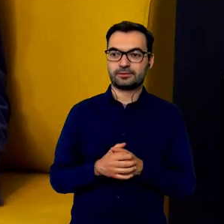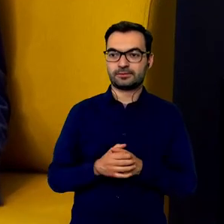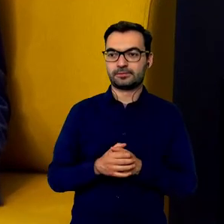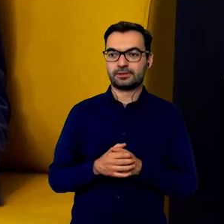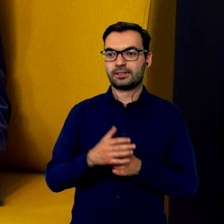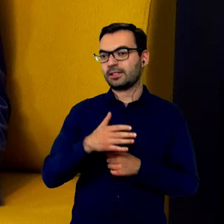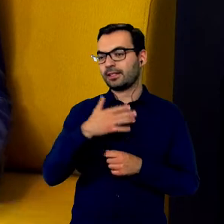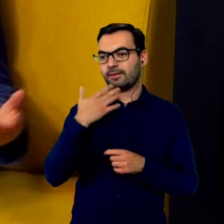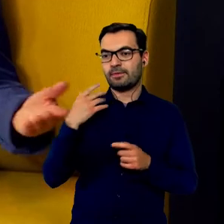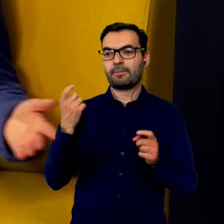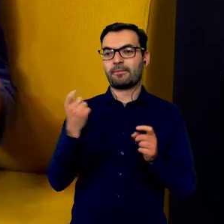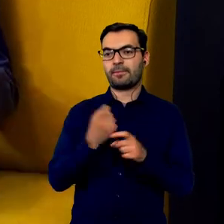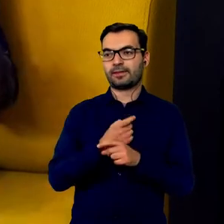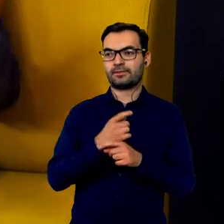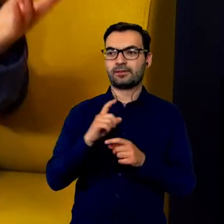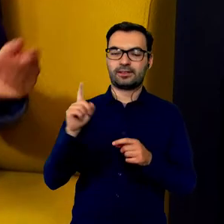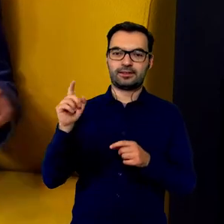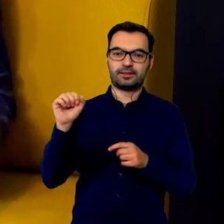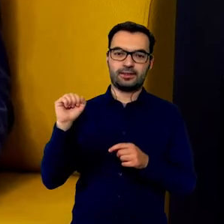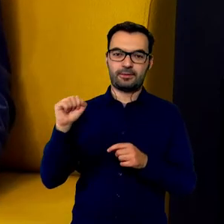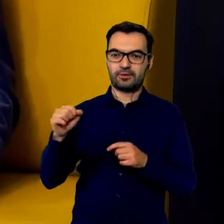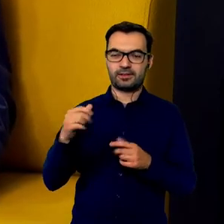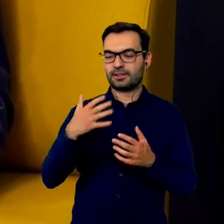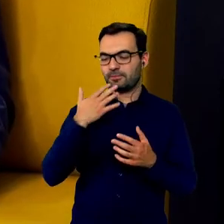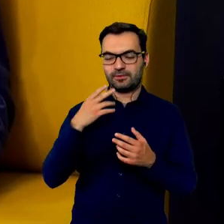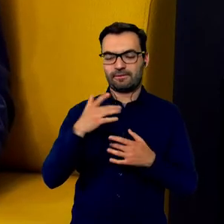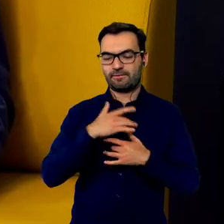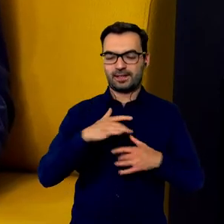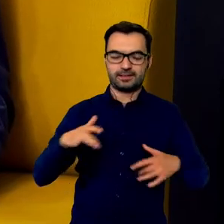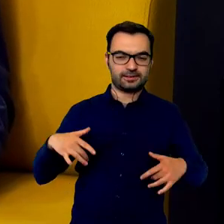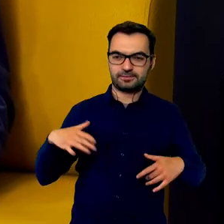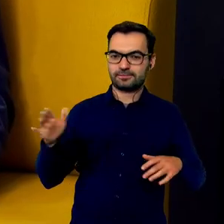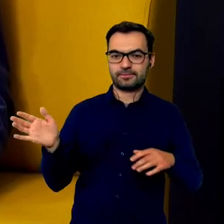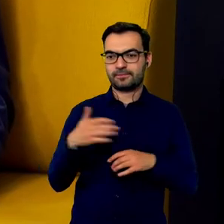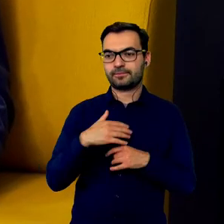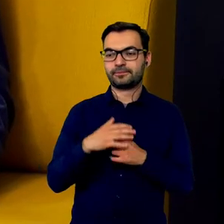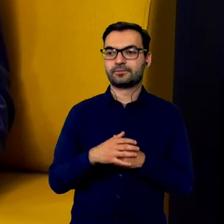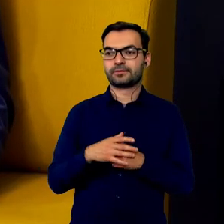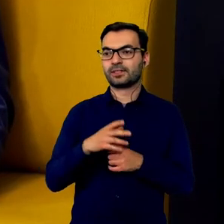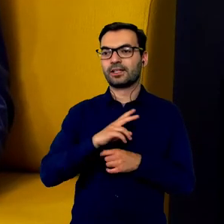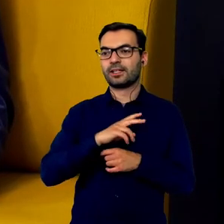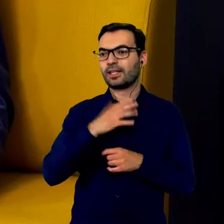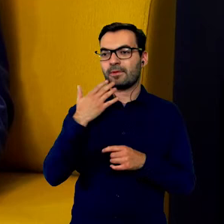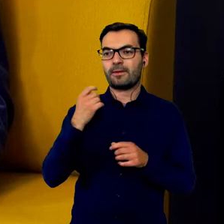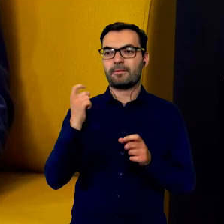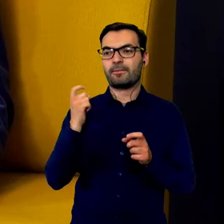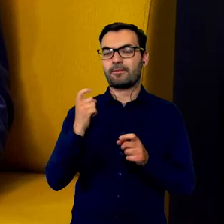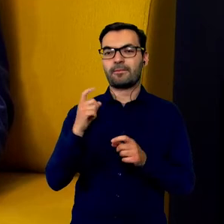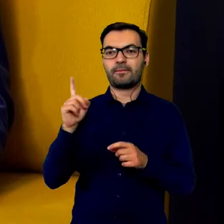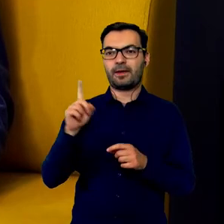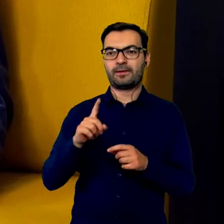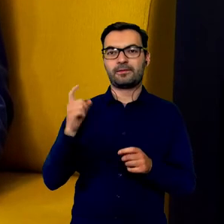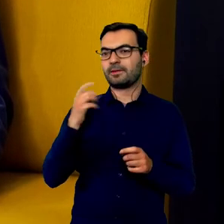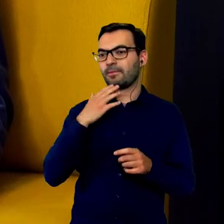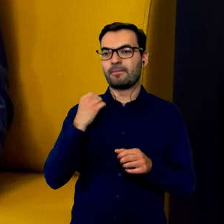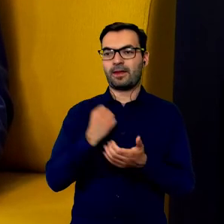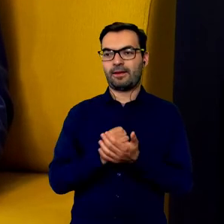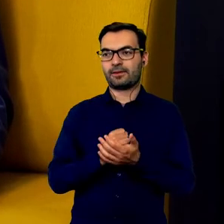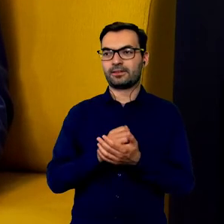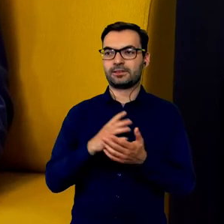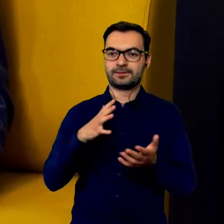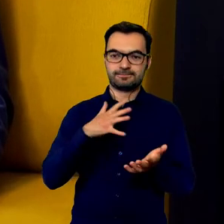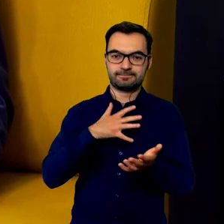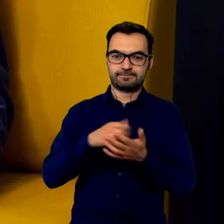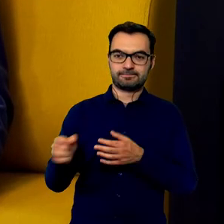kraju demokratycznym, nie mówię o Węgrzech, tam konstytucja i tak dalej, nie ma prawa szczuć totalnie